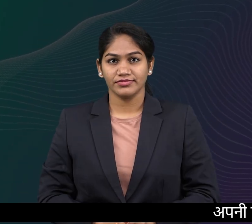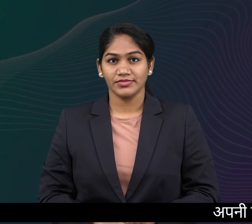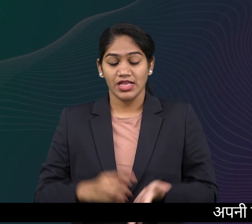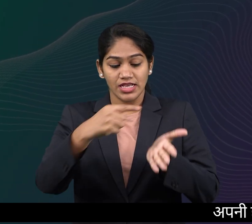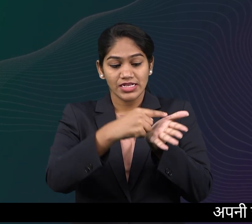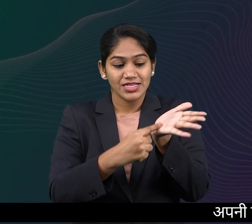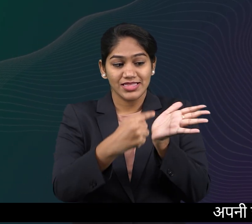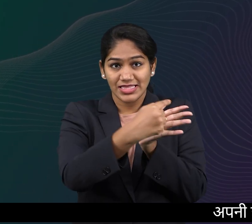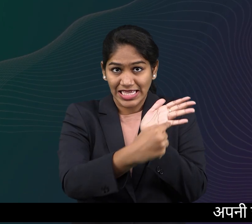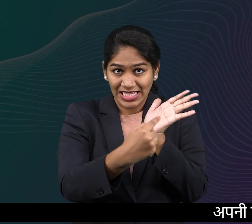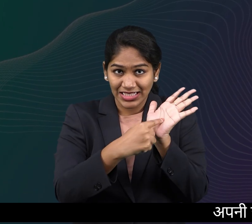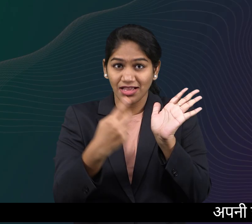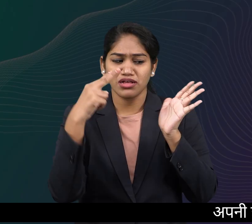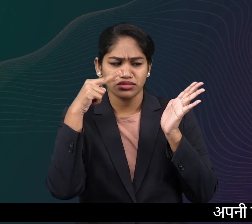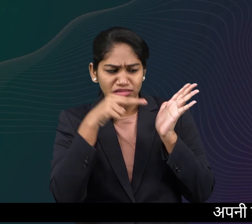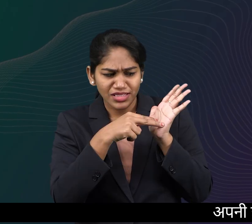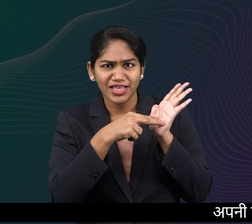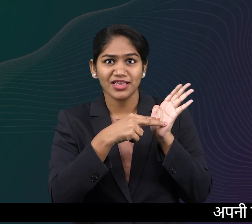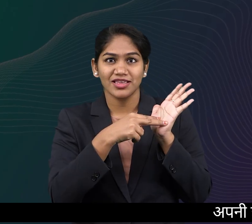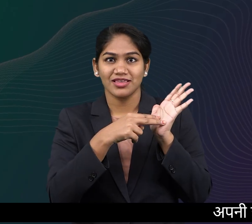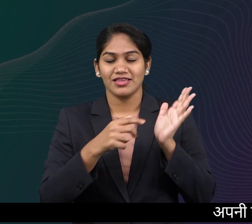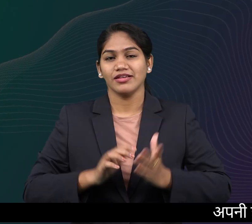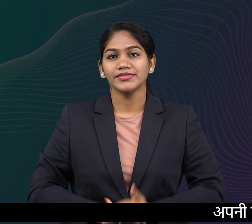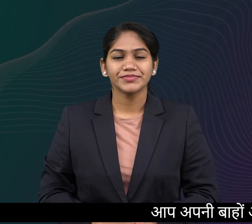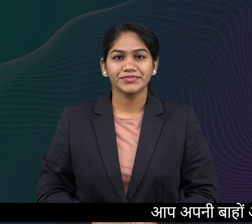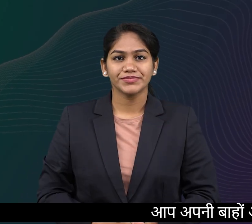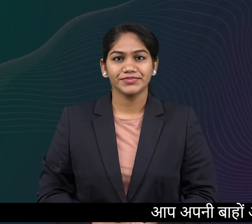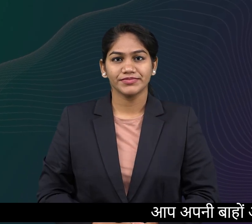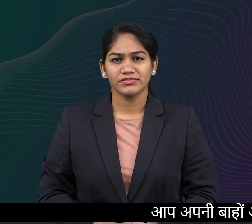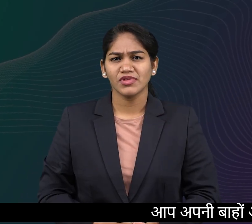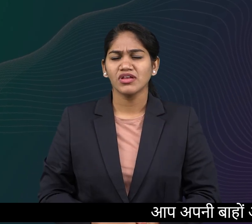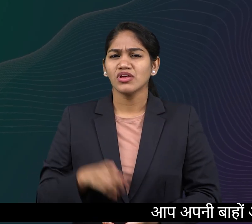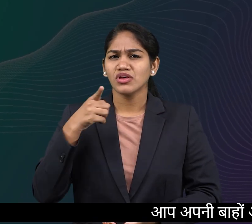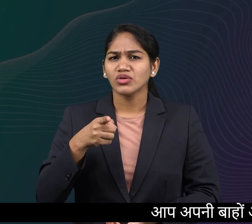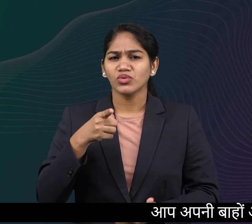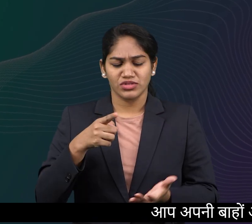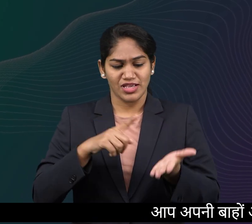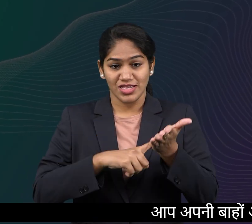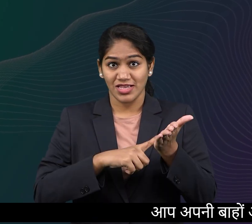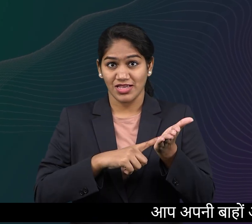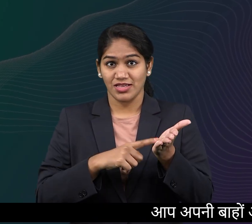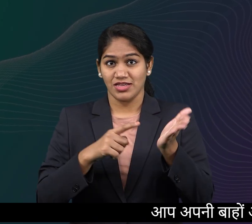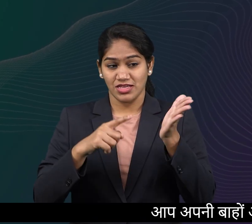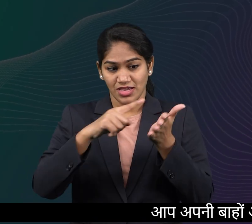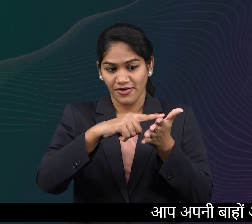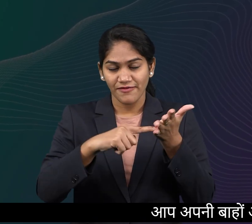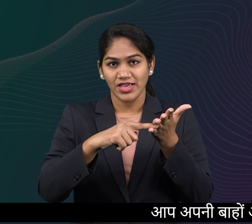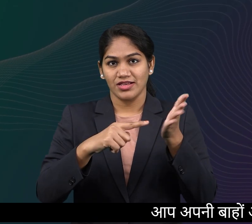अपनी हथेली में रेखाएं देखें। आप अपनी बाहों और उंगलियों को मोड़ सकते